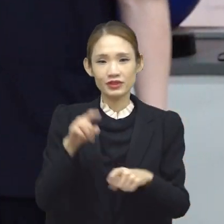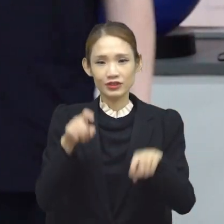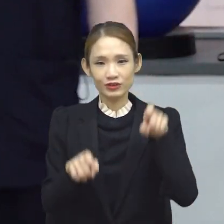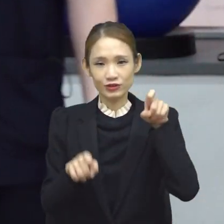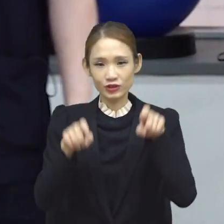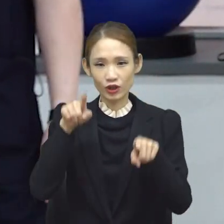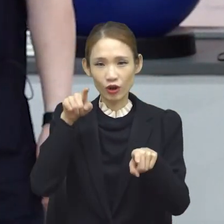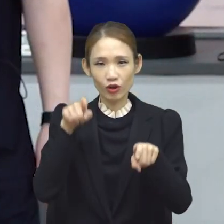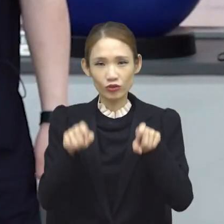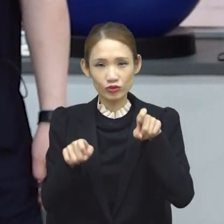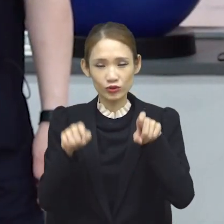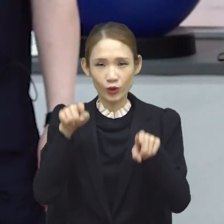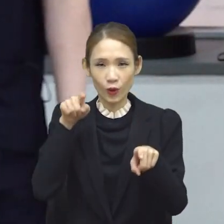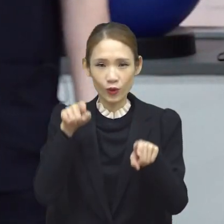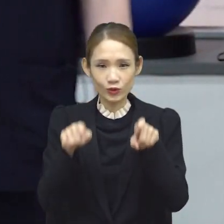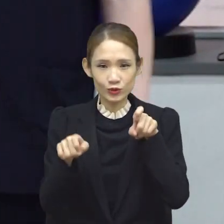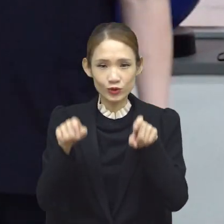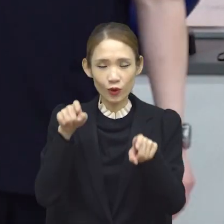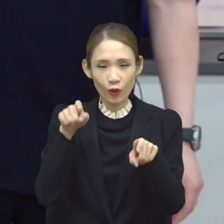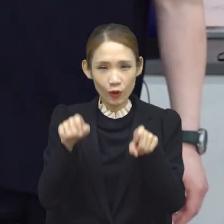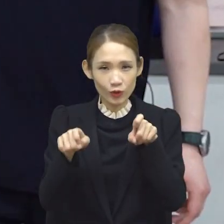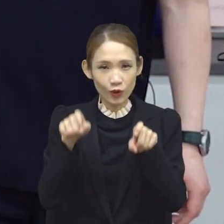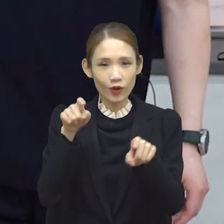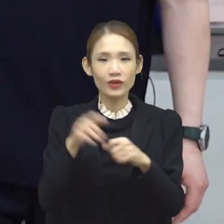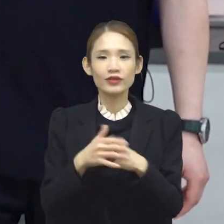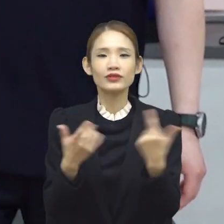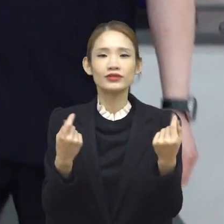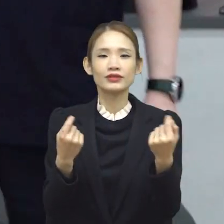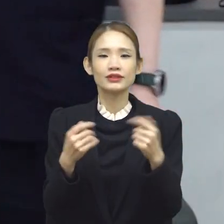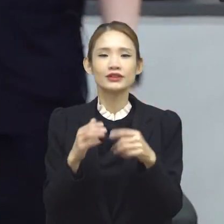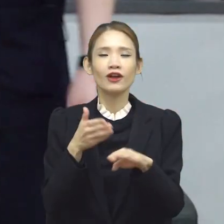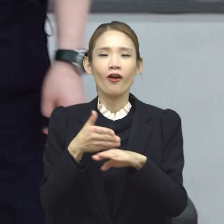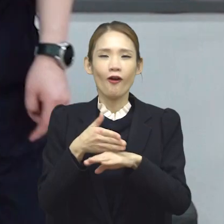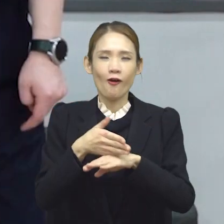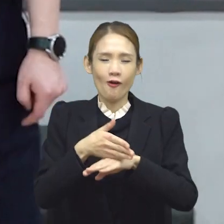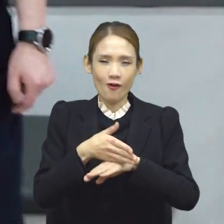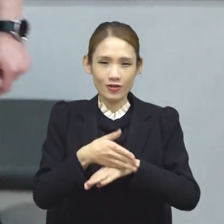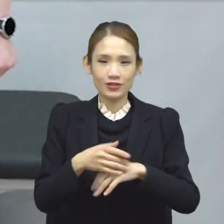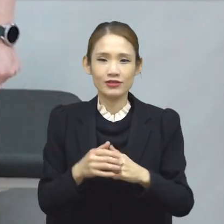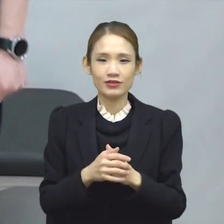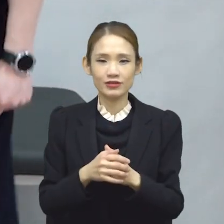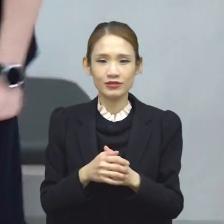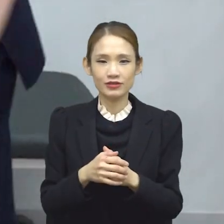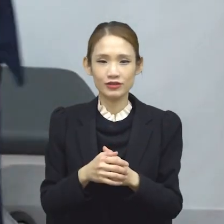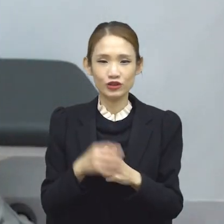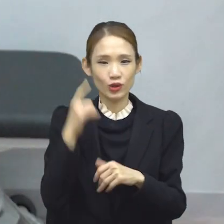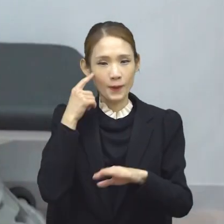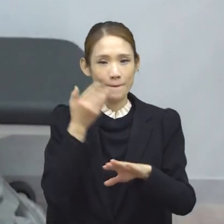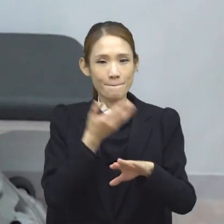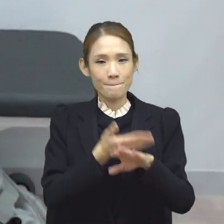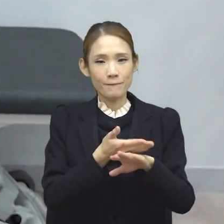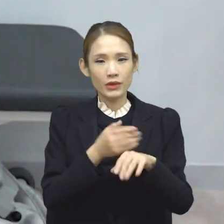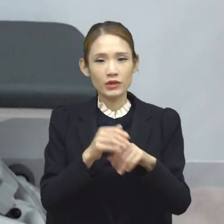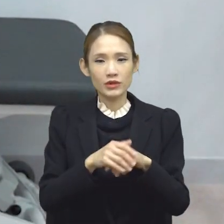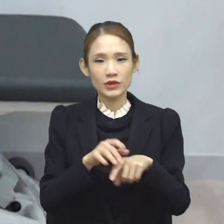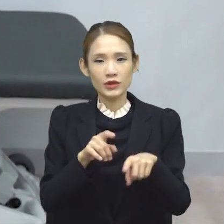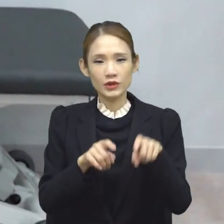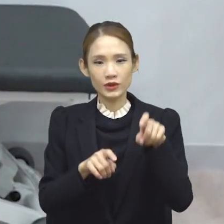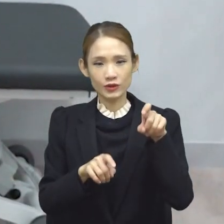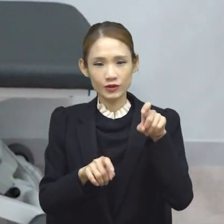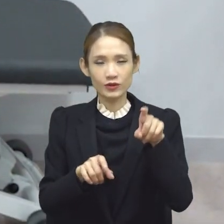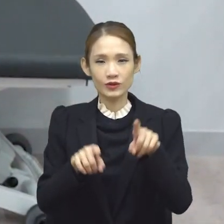교대로 무릎을 굽혔다가 그렇죠. 그렇게 굿. 천천히 하고 또 반대가 굽히면서 여기가